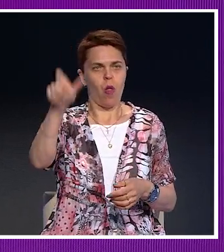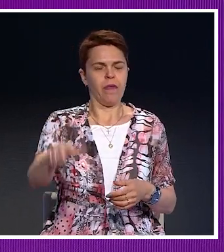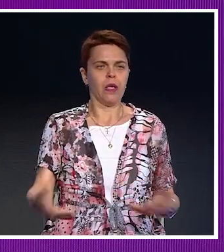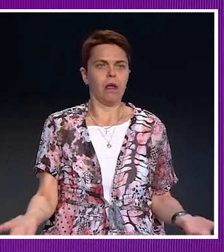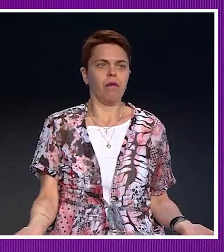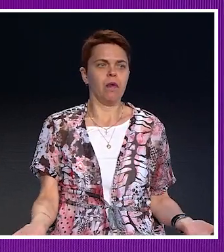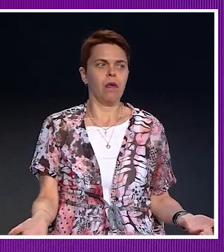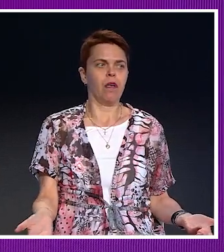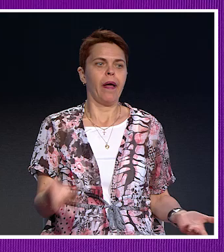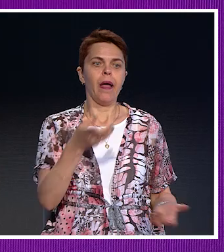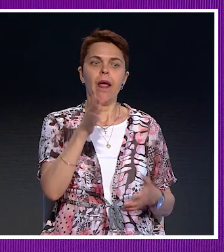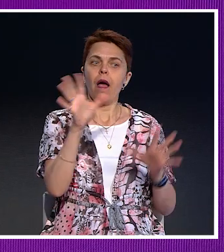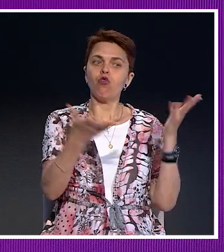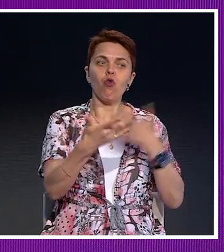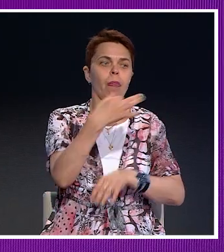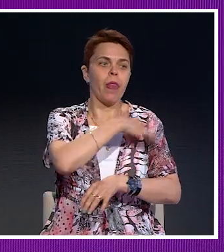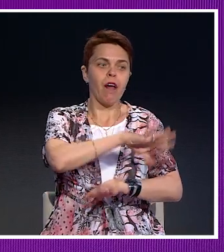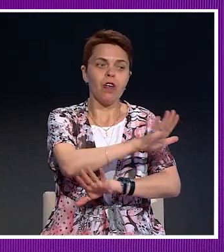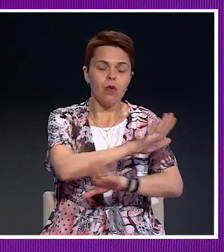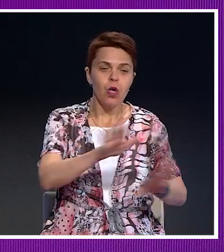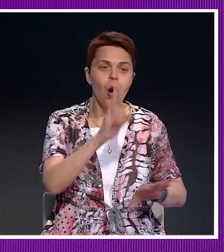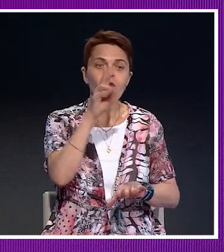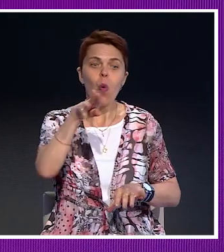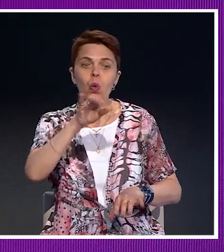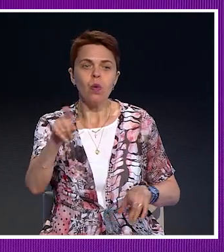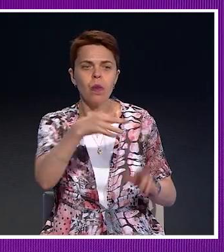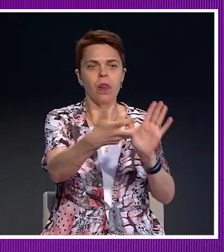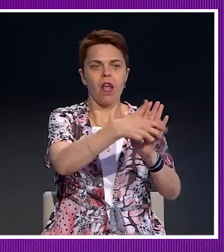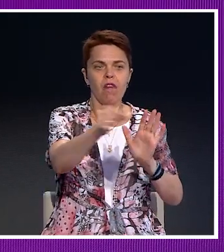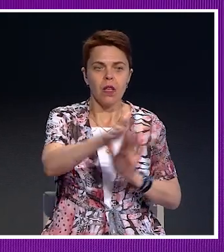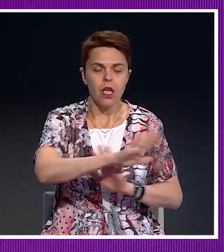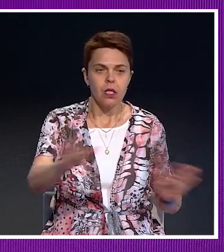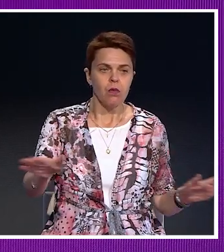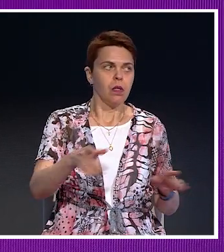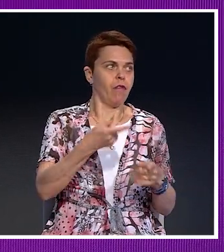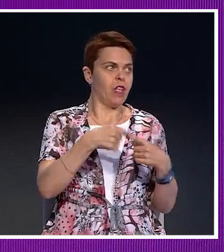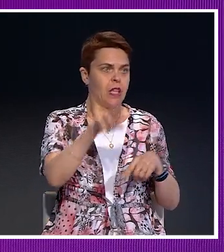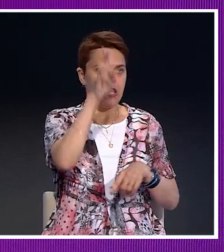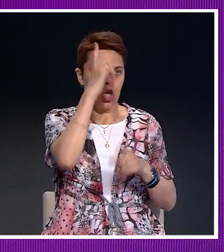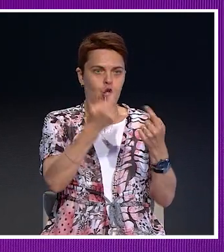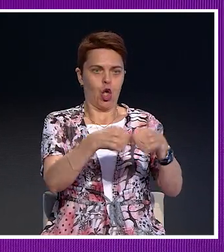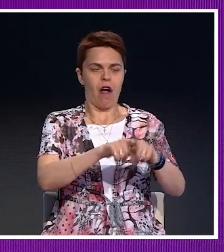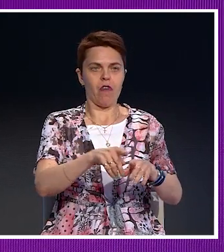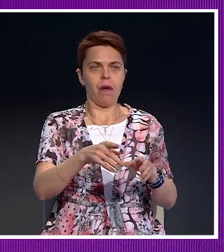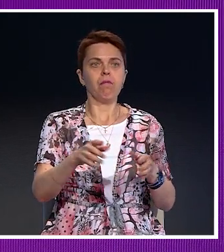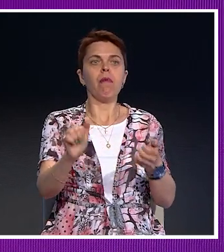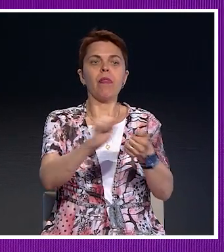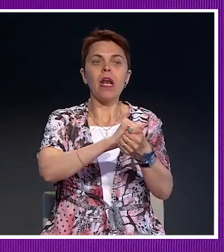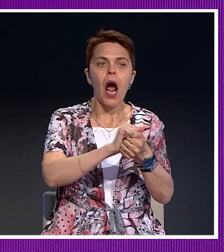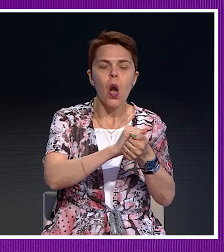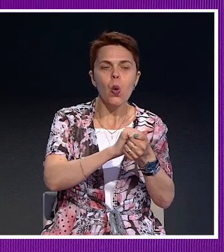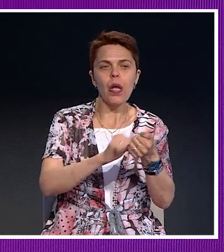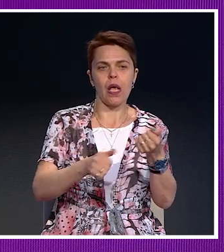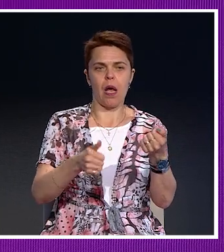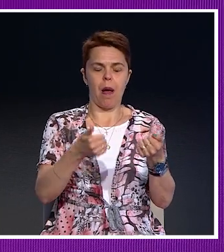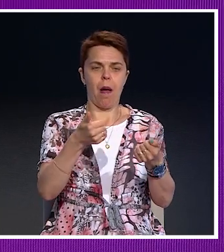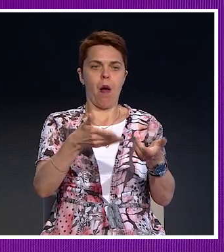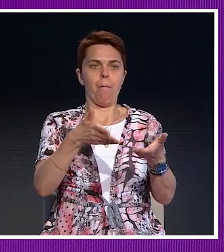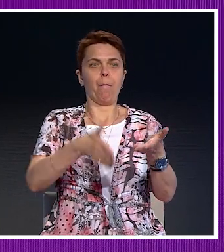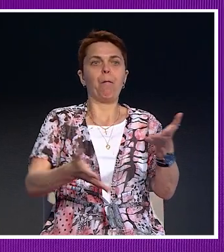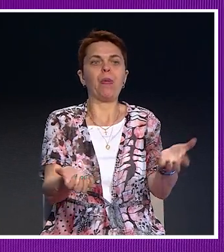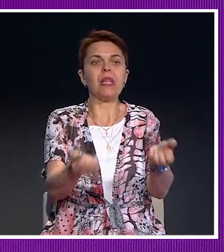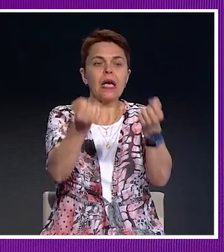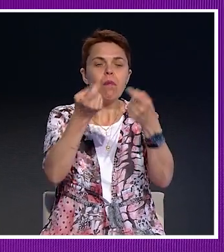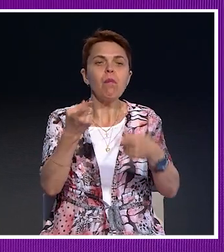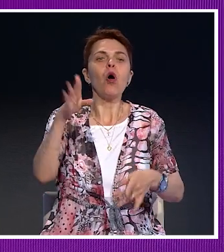чоловік, якщо не використає свою квоту, то не отримає від держави підтримки матеріальної. Тобто, коли гроші